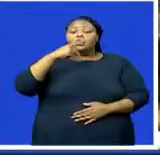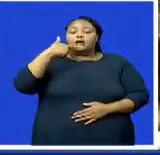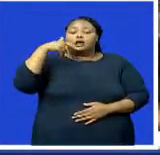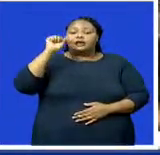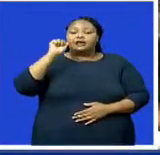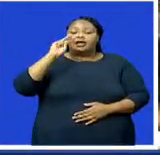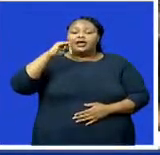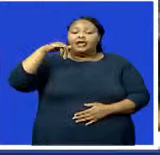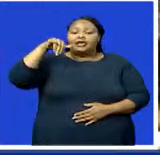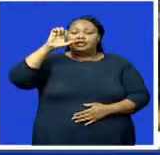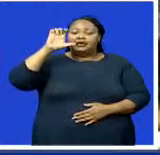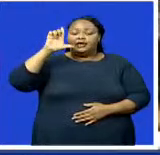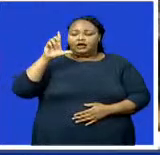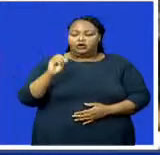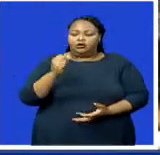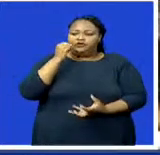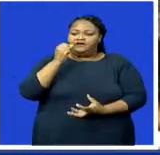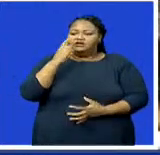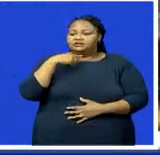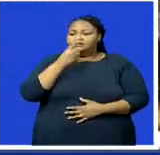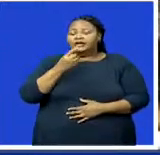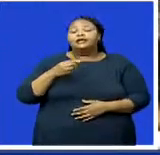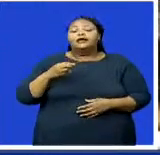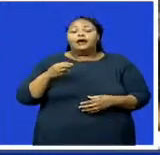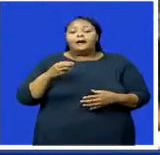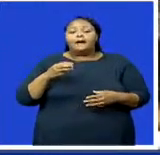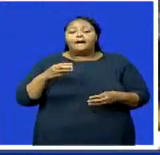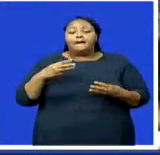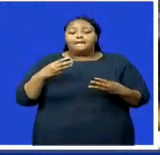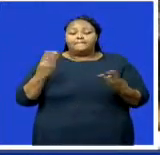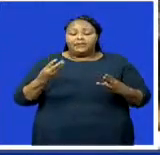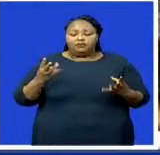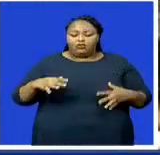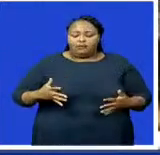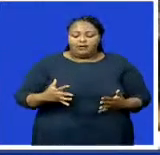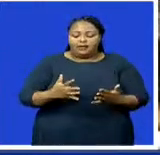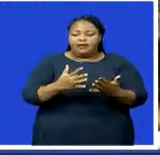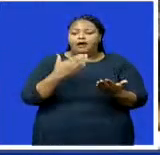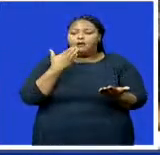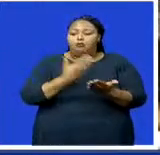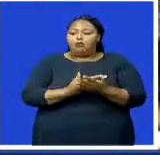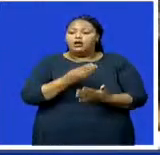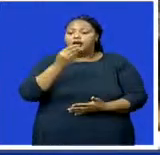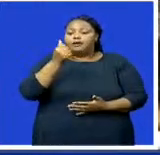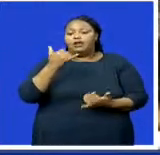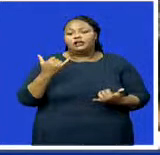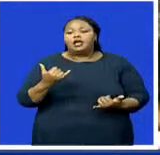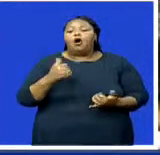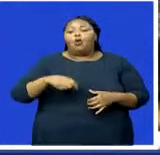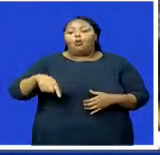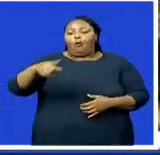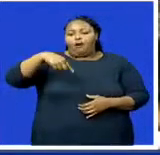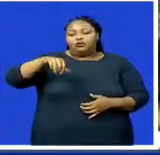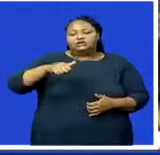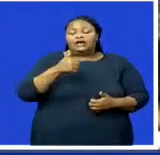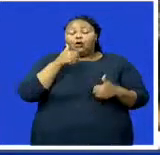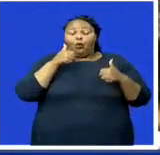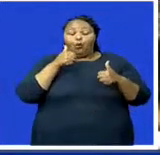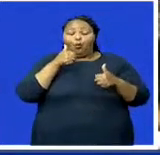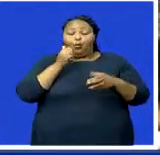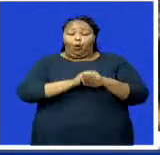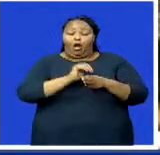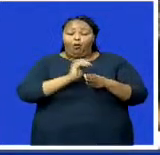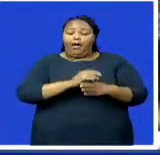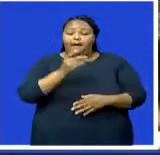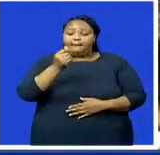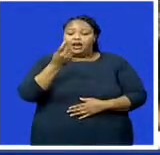kulesikhwama basatletha kahle imali lide labaningi baphatamiswe timvula nakusuka lomnyaka kwaphatamisa tinhlelo letiningi. Kunene